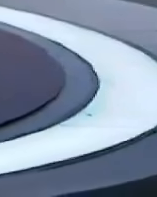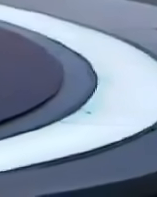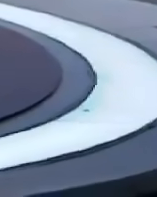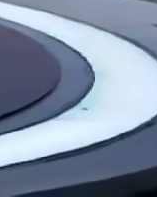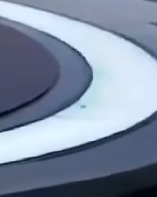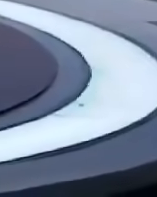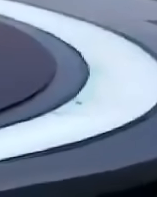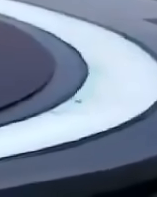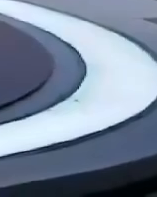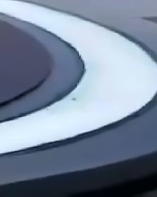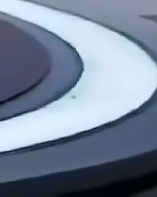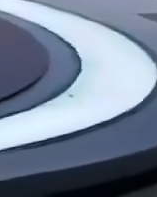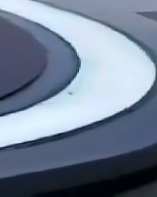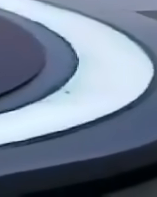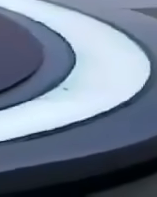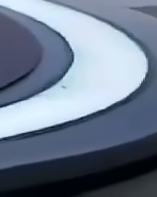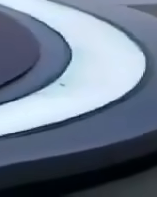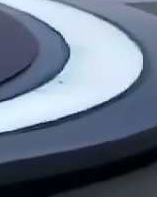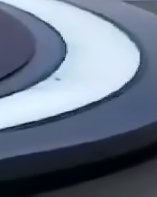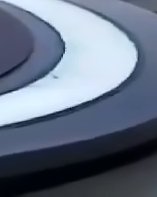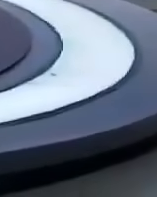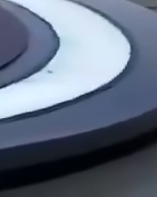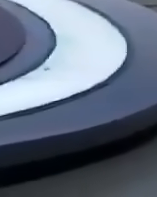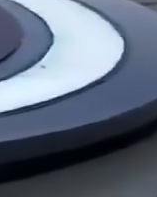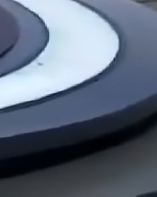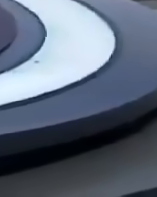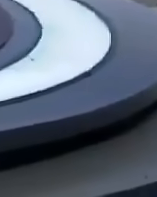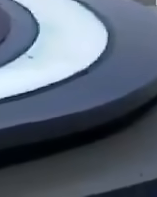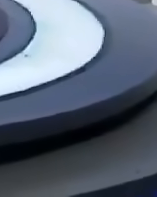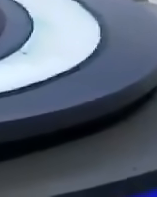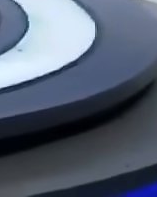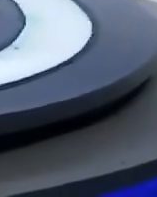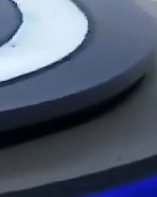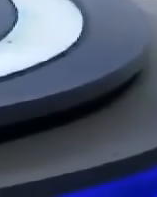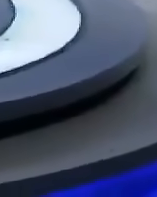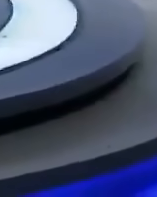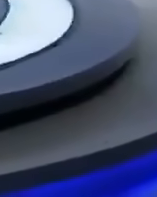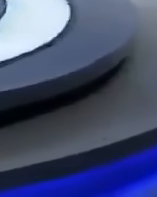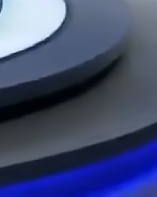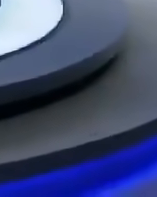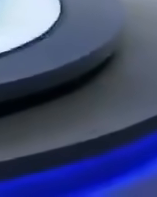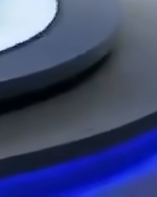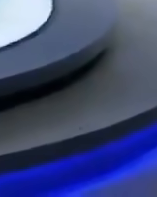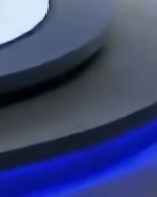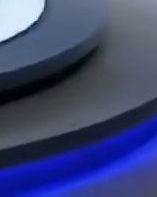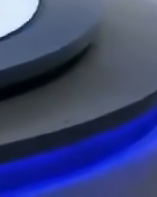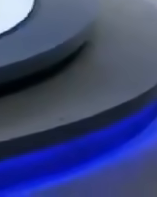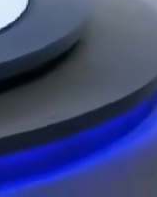Монголын мэдээ суваг цагийн хөрөнгө мэдээллийн хөтөлбөрөөр та бүхэнд хүргэлээ.